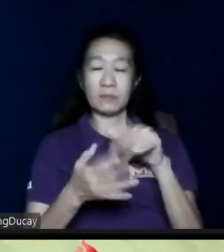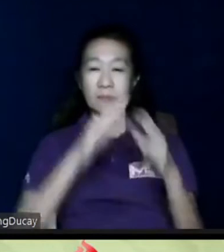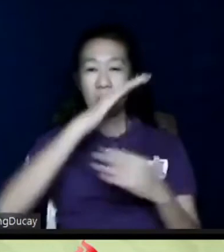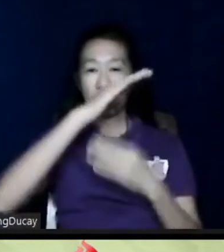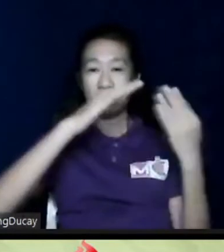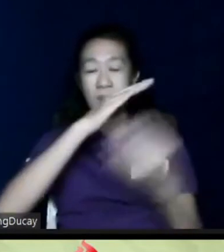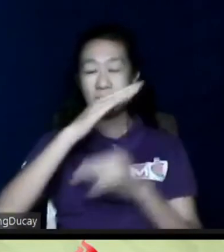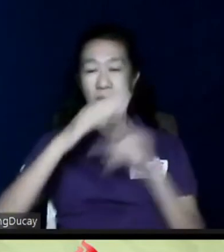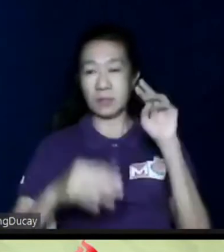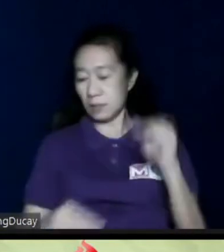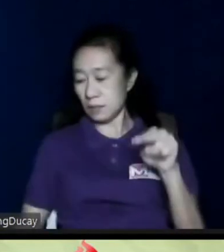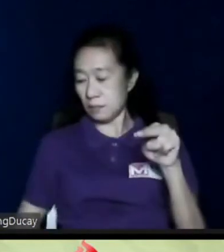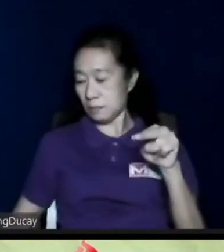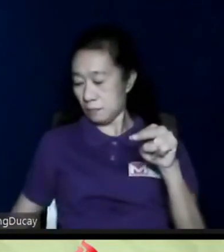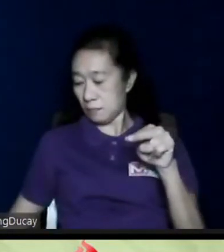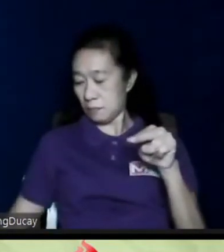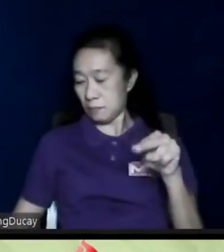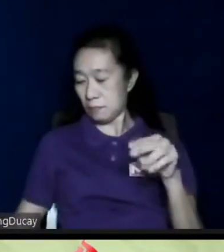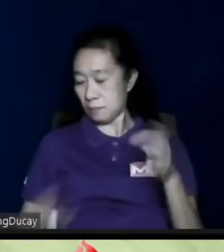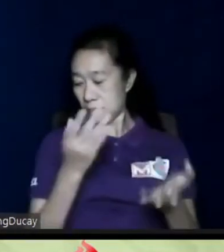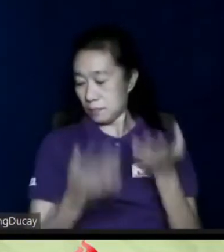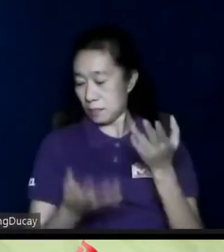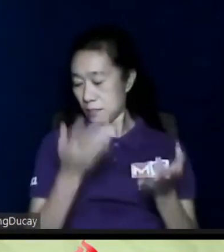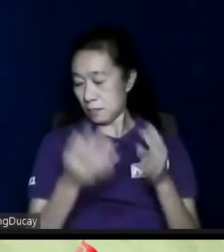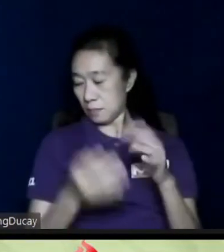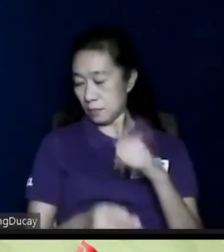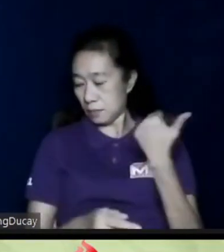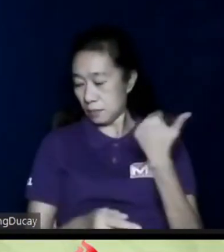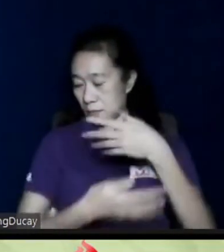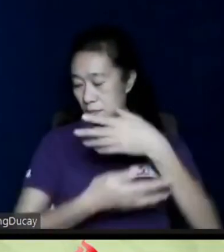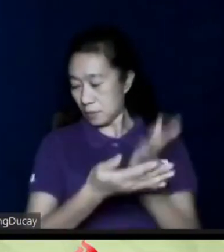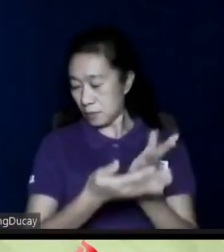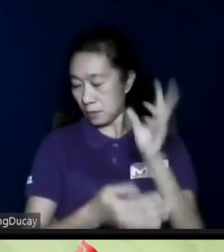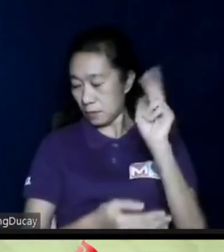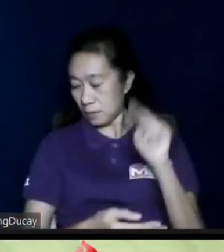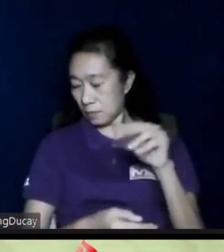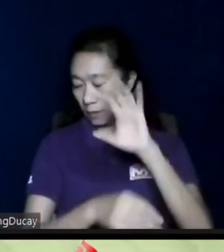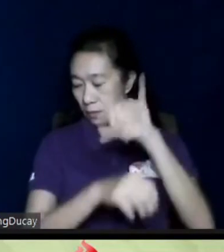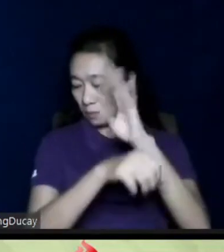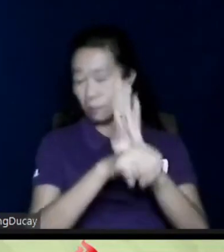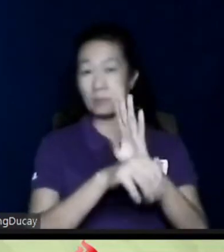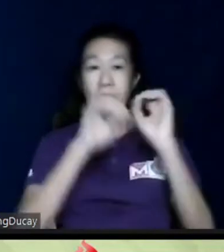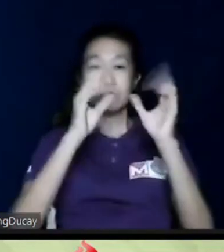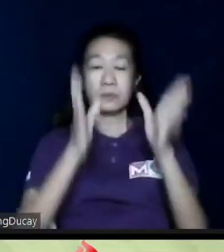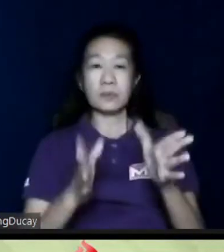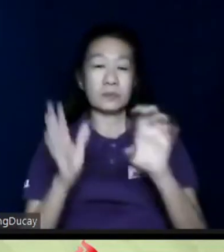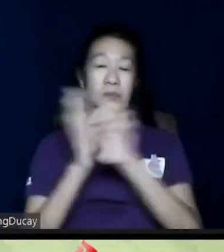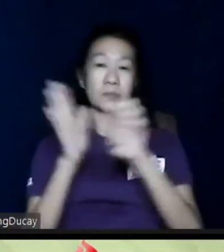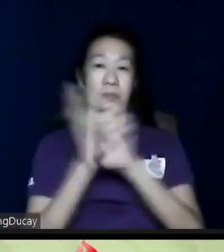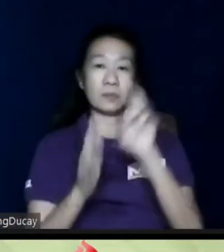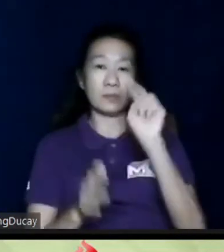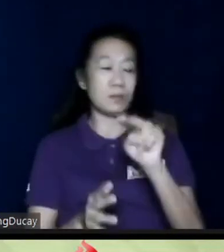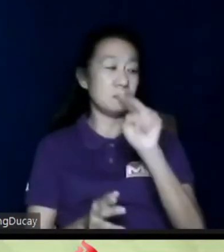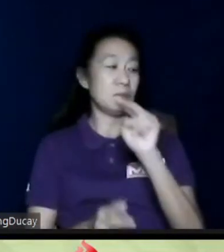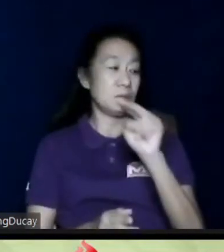pangangailangan, baka mayroong ibang mga aspeto ng job coaching, for example, na kailangan